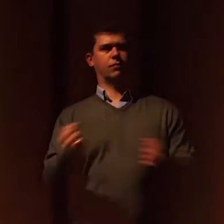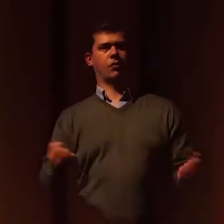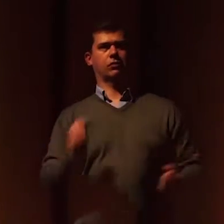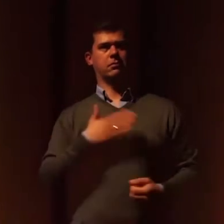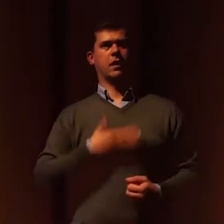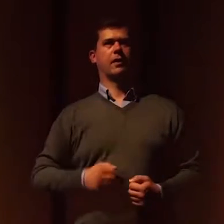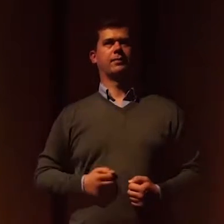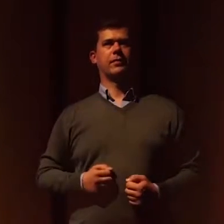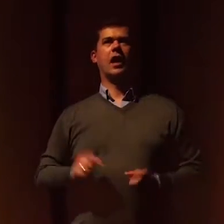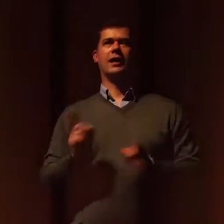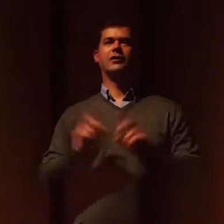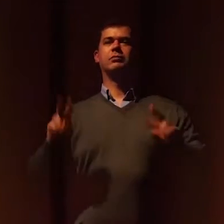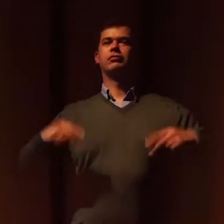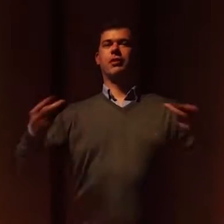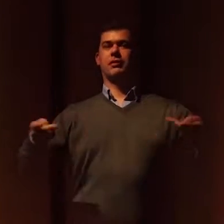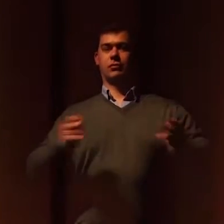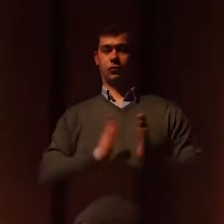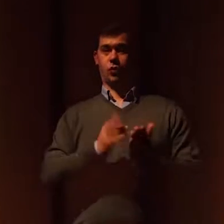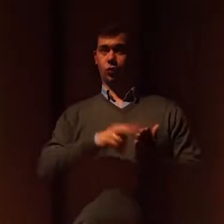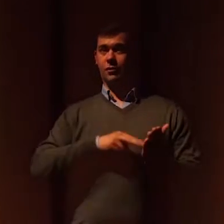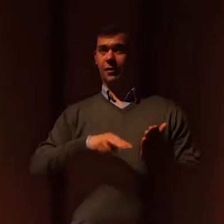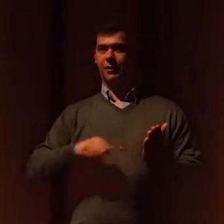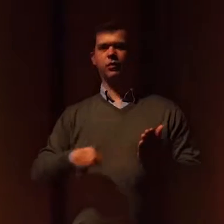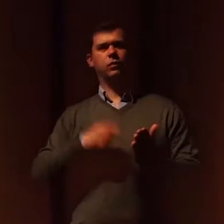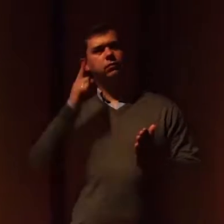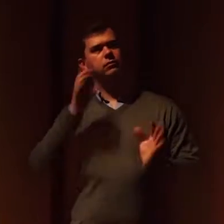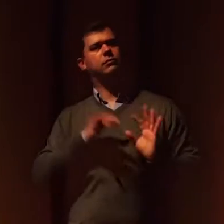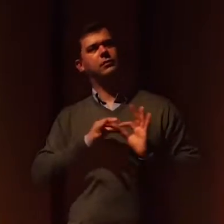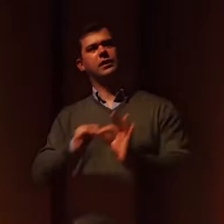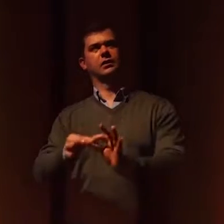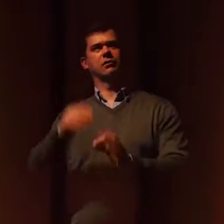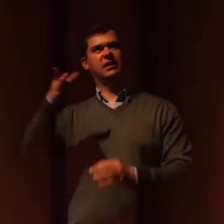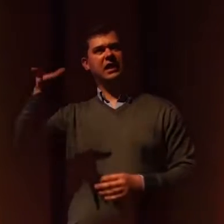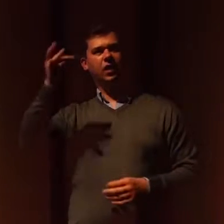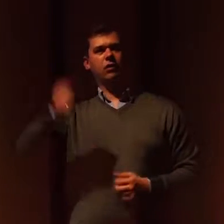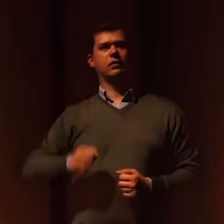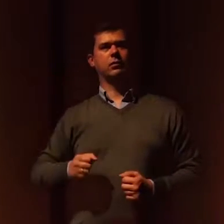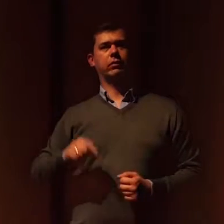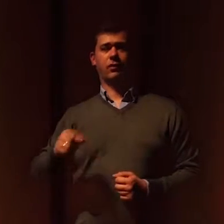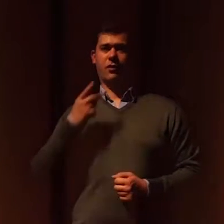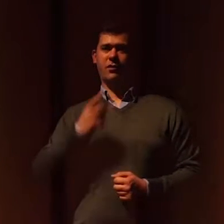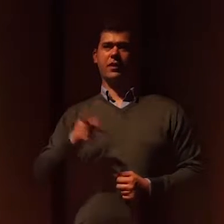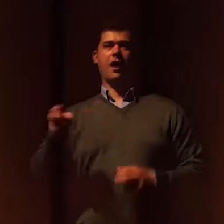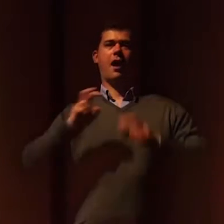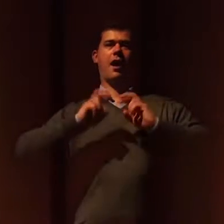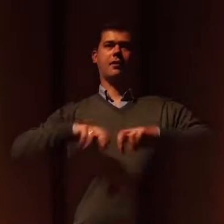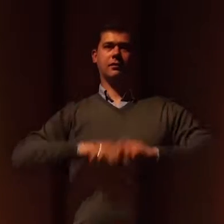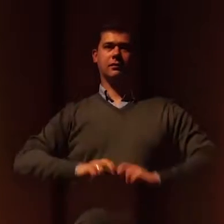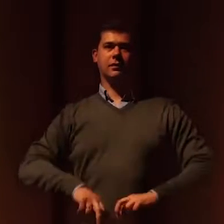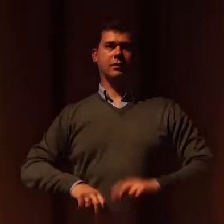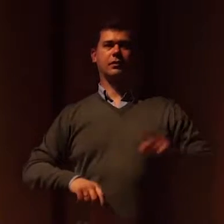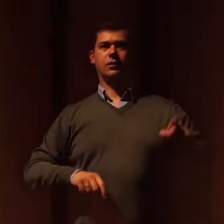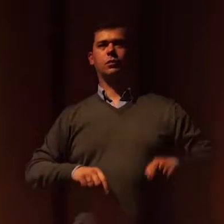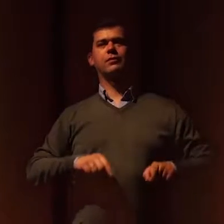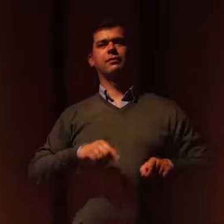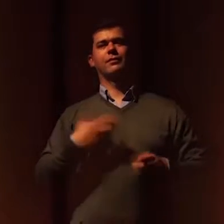ale przekazywanie przez podręczniki utrwalanie różnych stereotypów uprzedzeń No w świetle tych analiz które